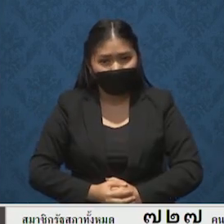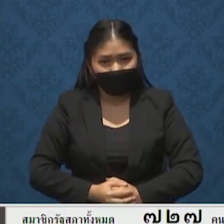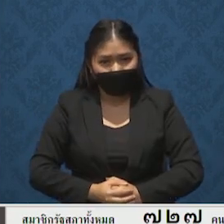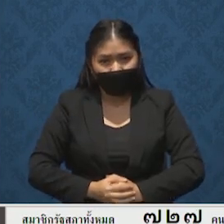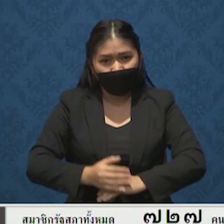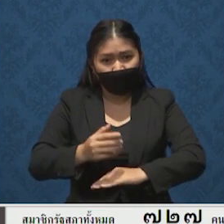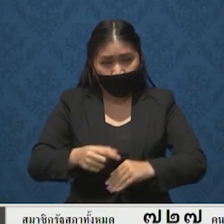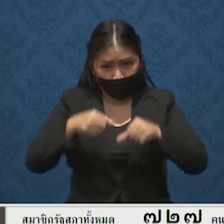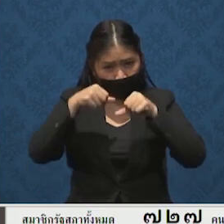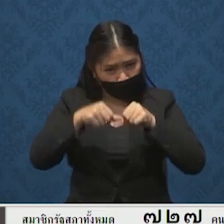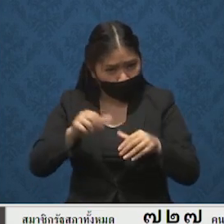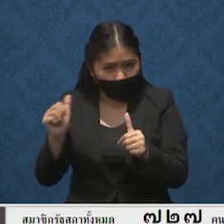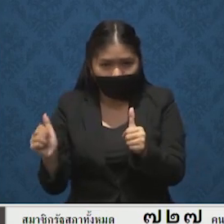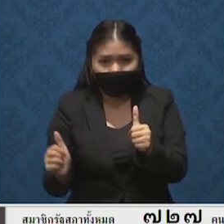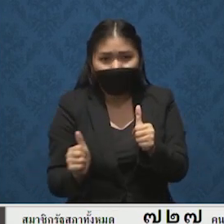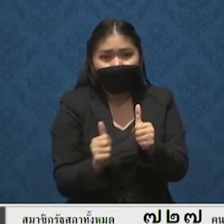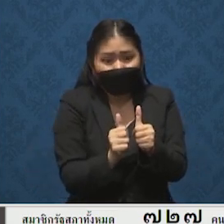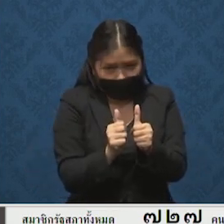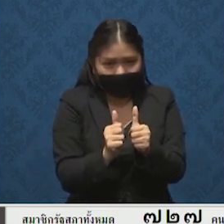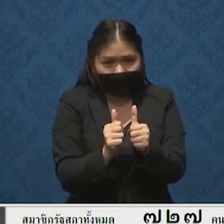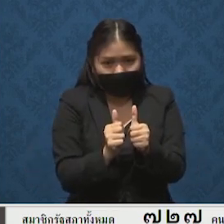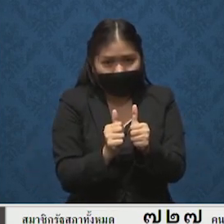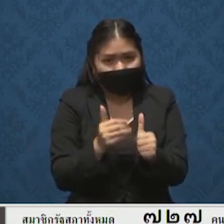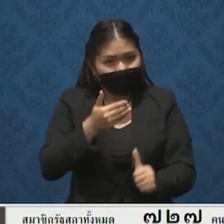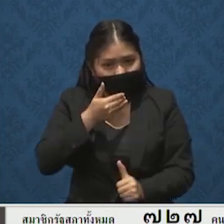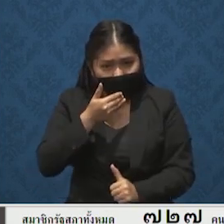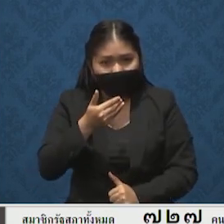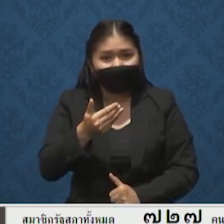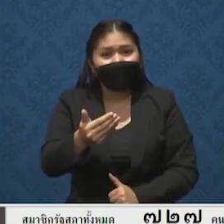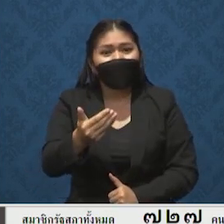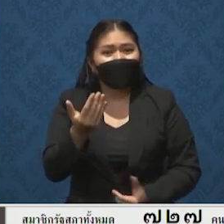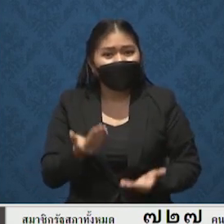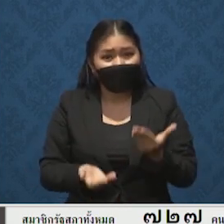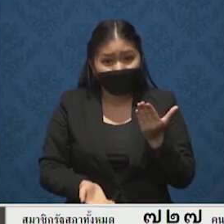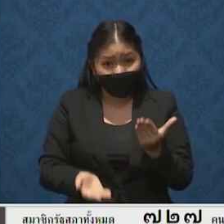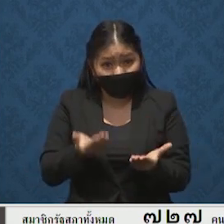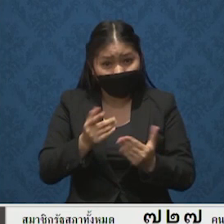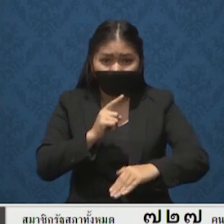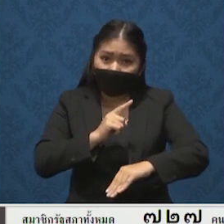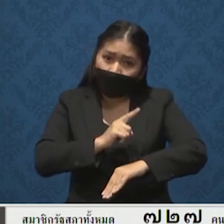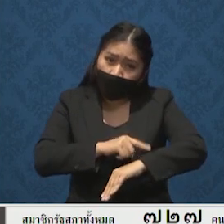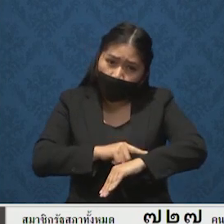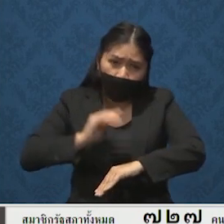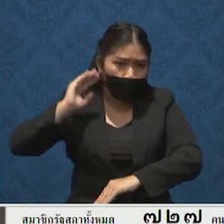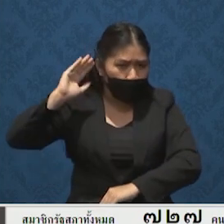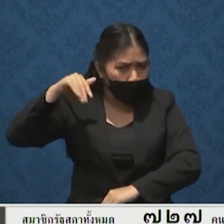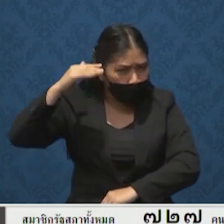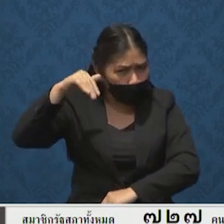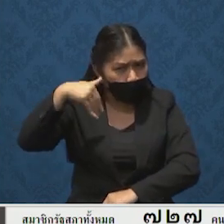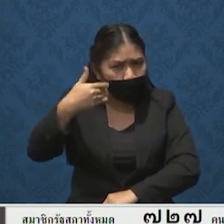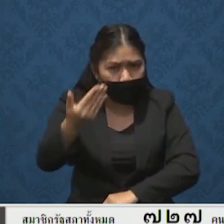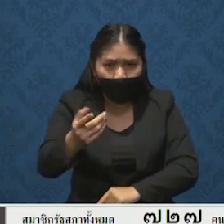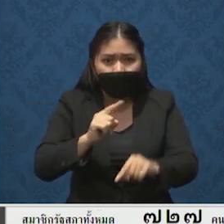ก์เคียงข้างกับท่านประธานบนบัลลังก์ไม่ว่าการเวลาจะเป็นอย่างไรไม่ว่าเหตุการณ์